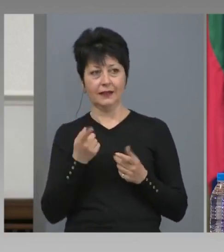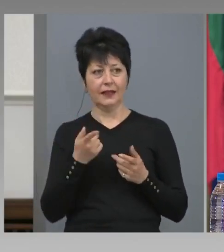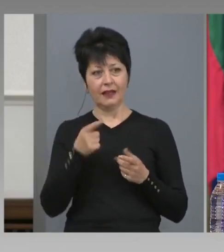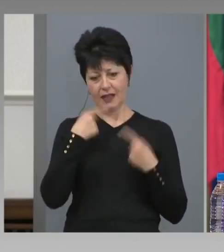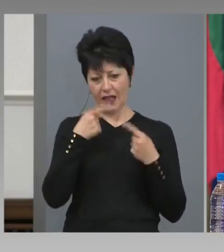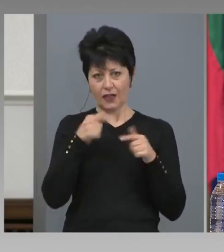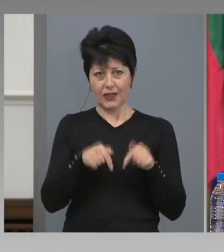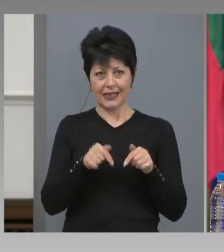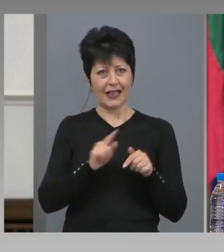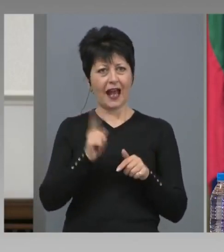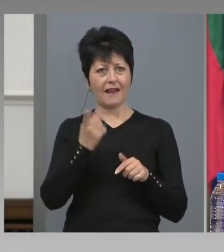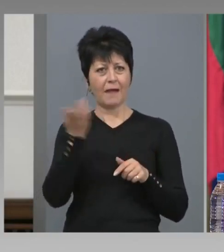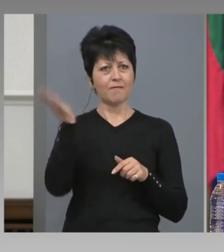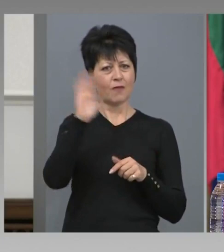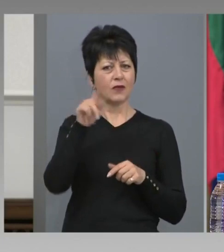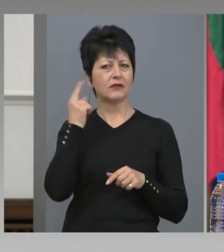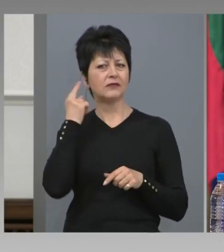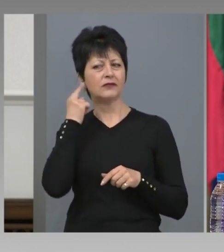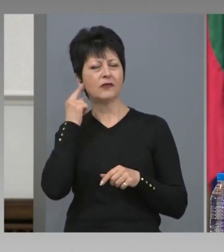той.